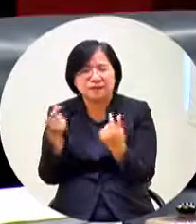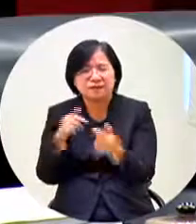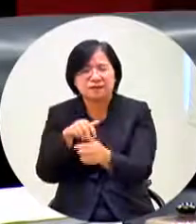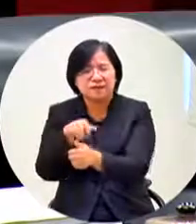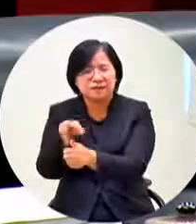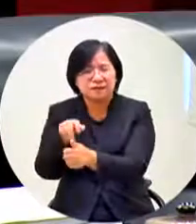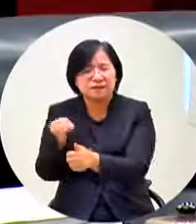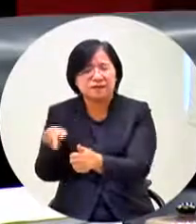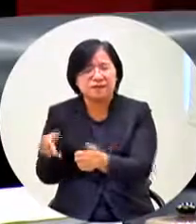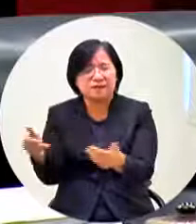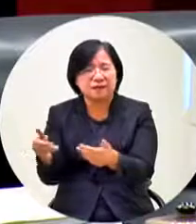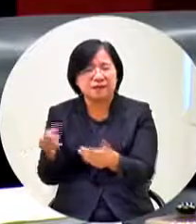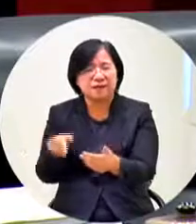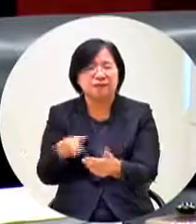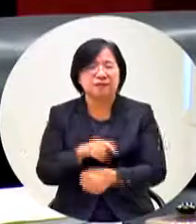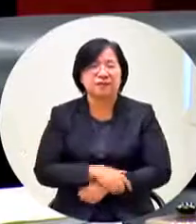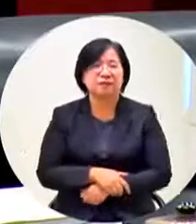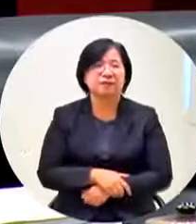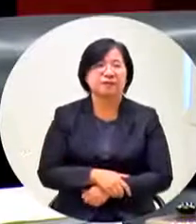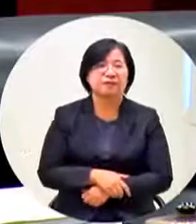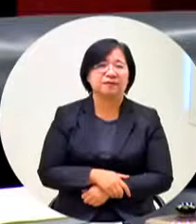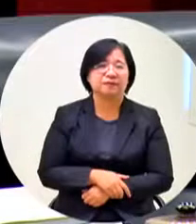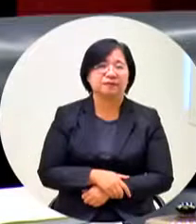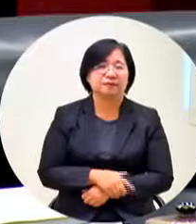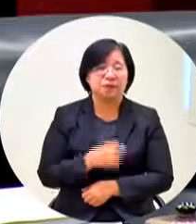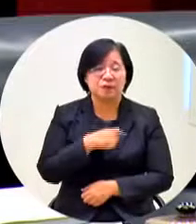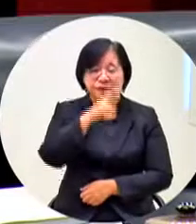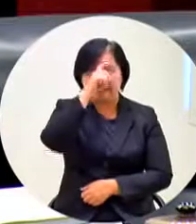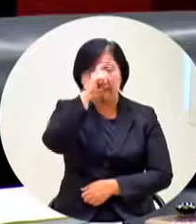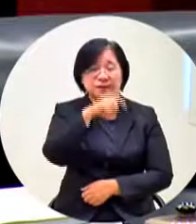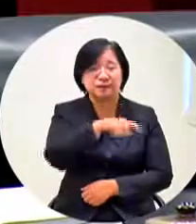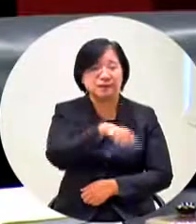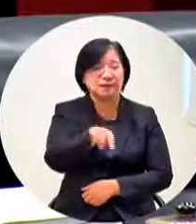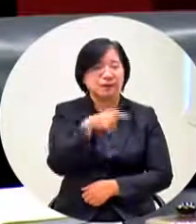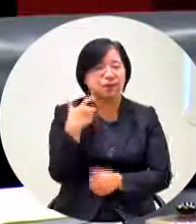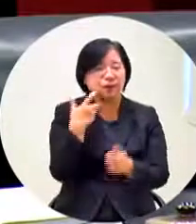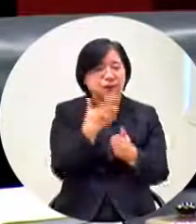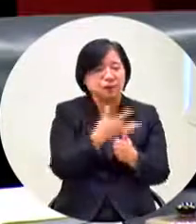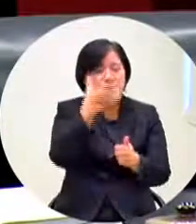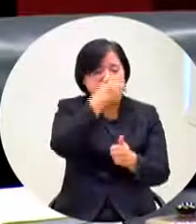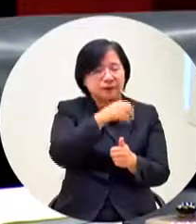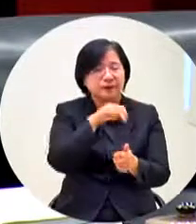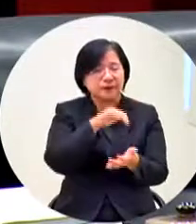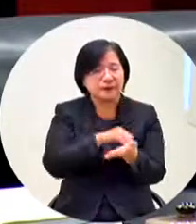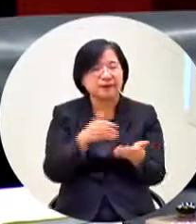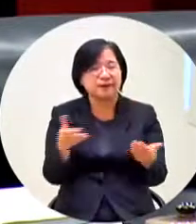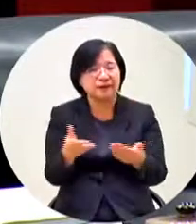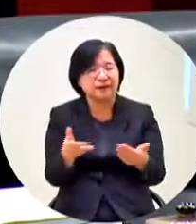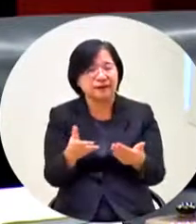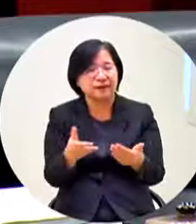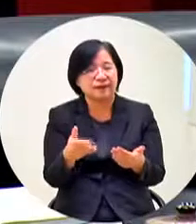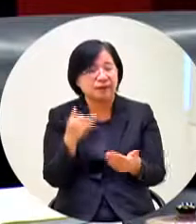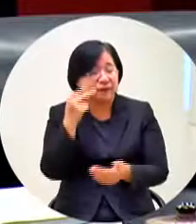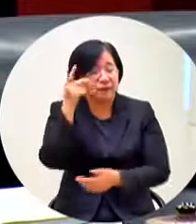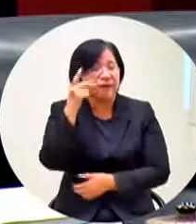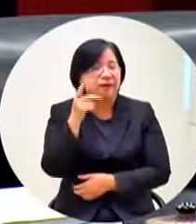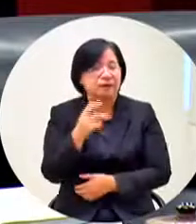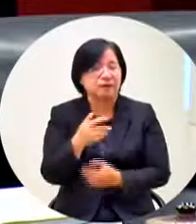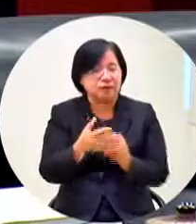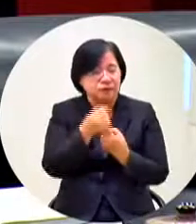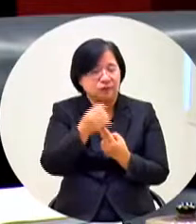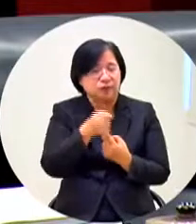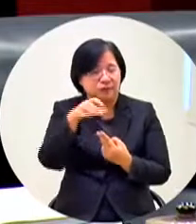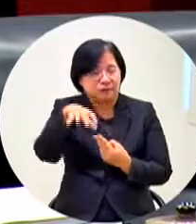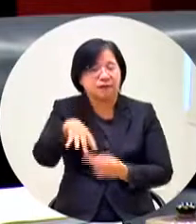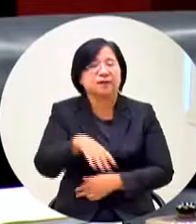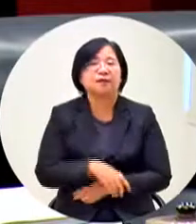一个疗养的，我们希望能够它有一个托老跟医疗感的那种一个场域，然